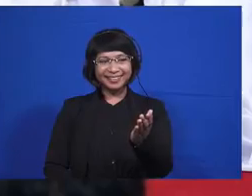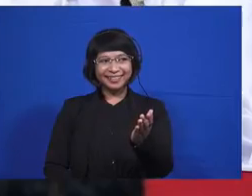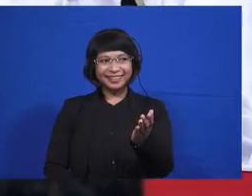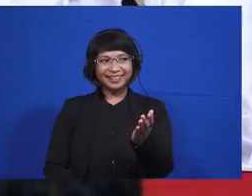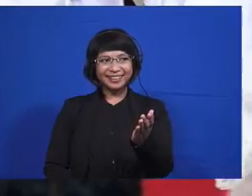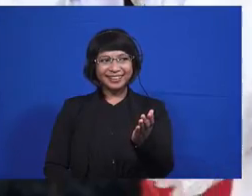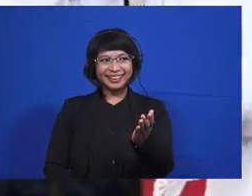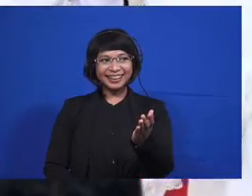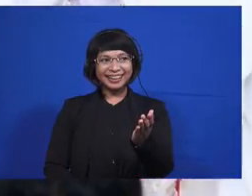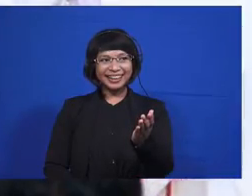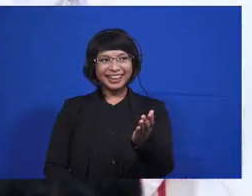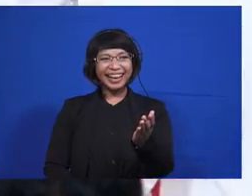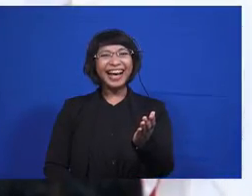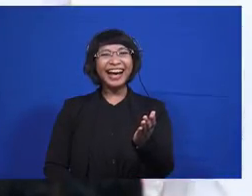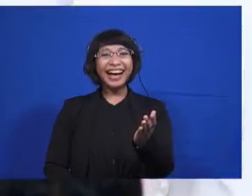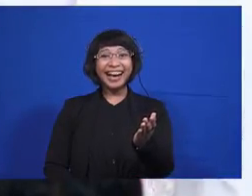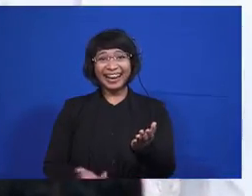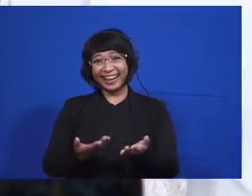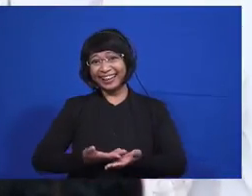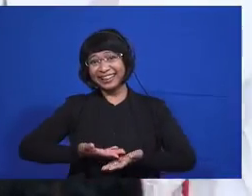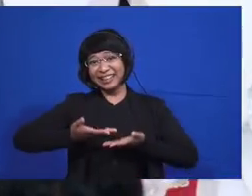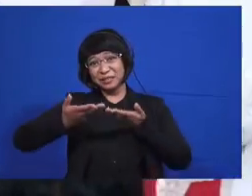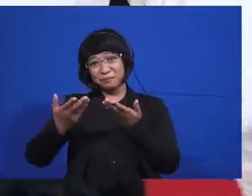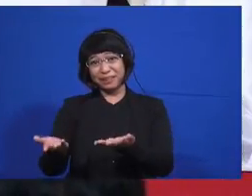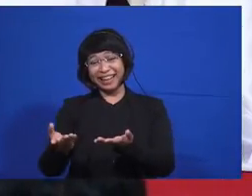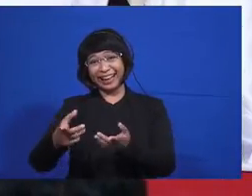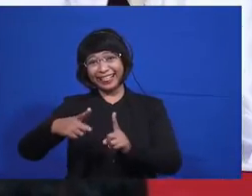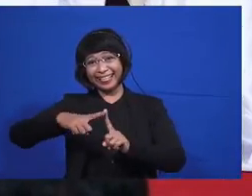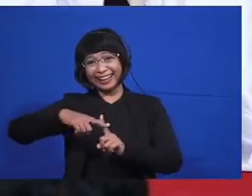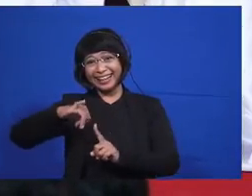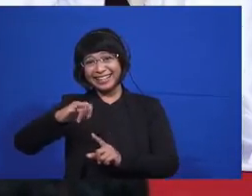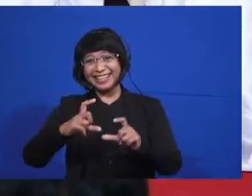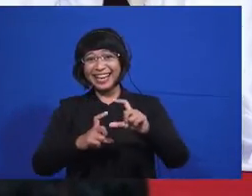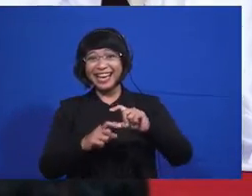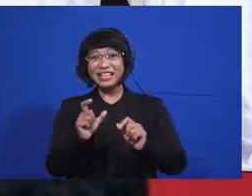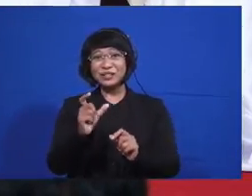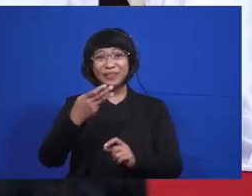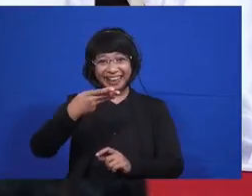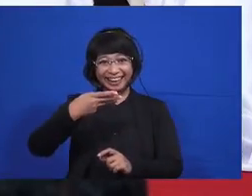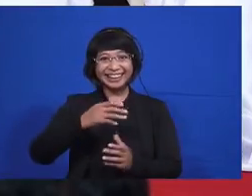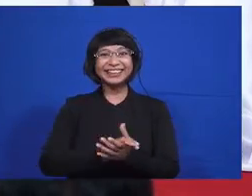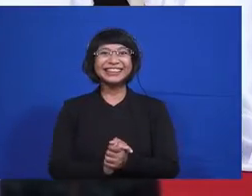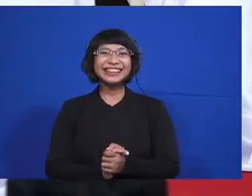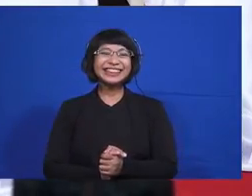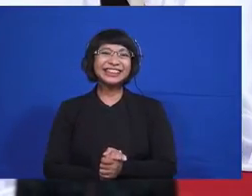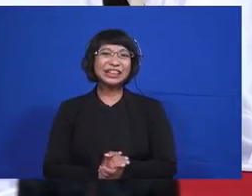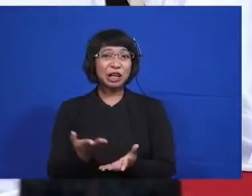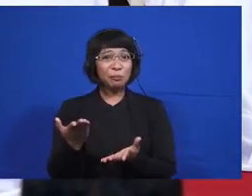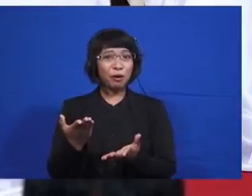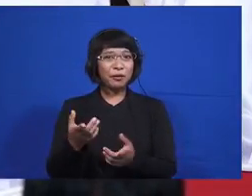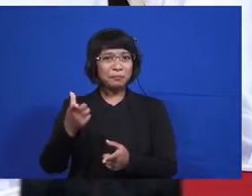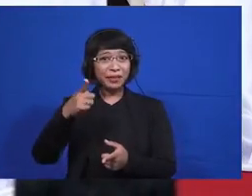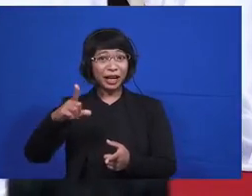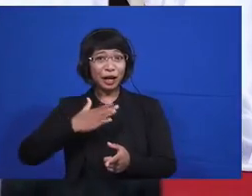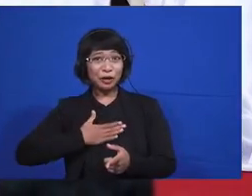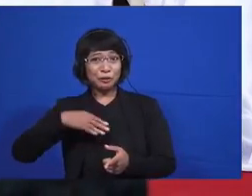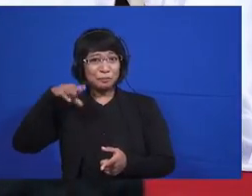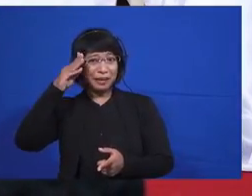nih sampai diberikan tisu ini. Mau tak lapke popi. Aduh.